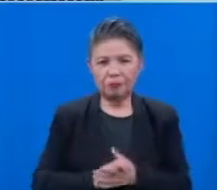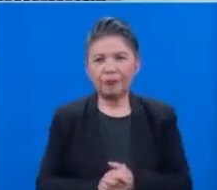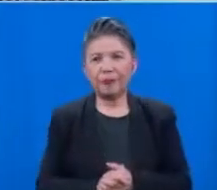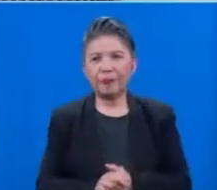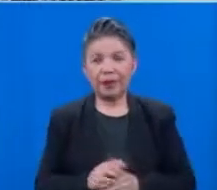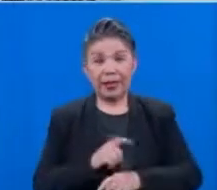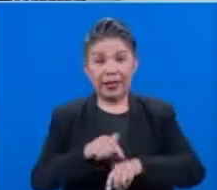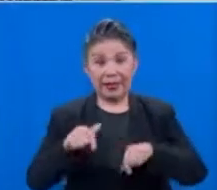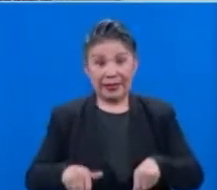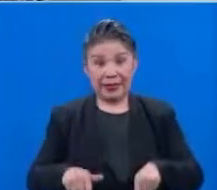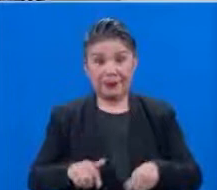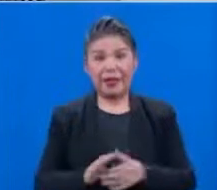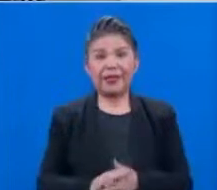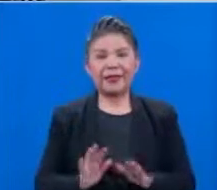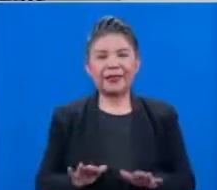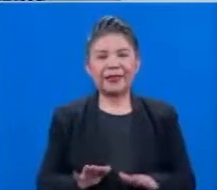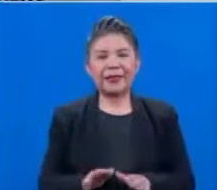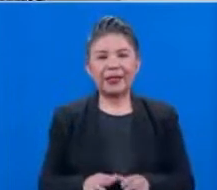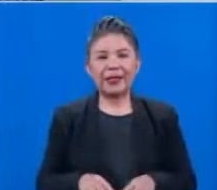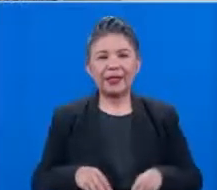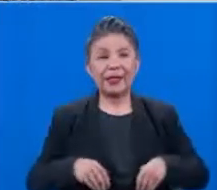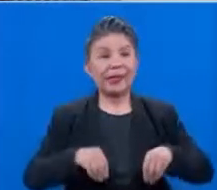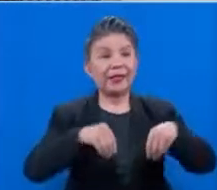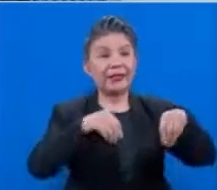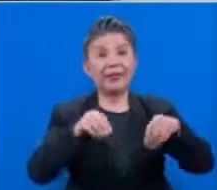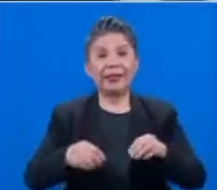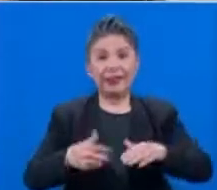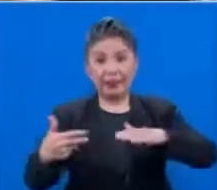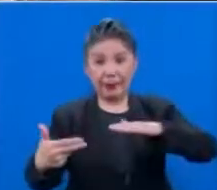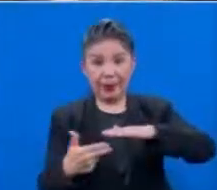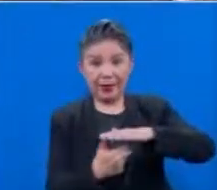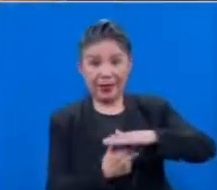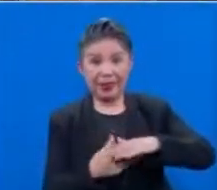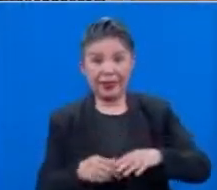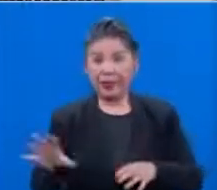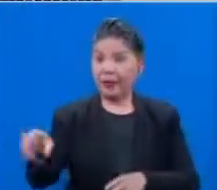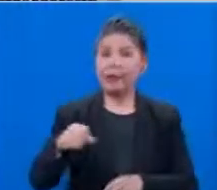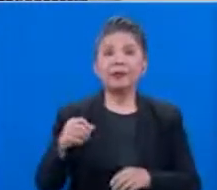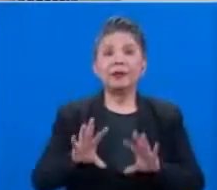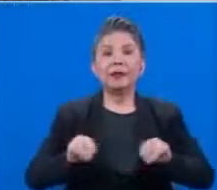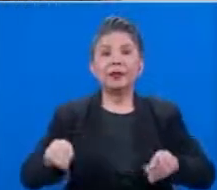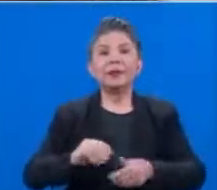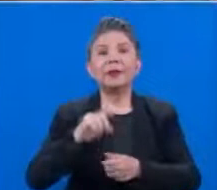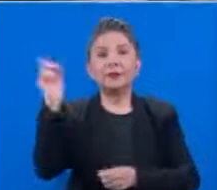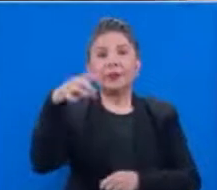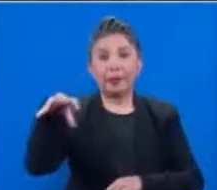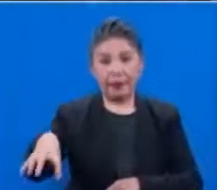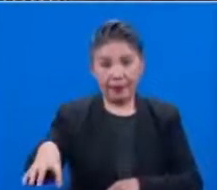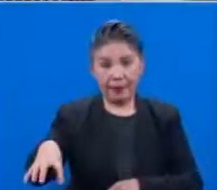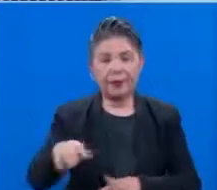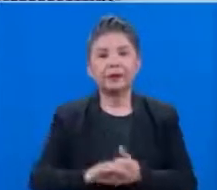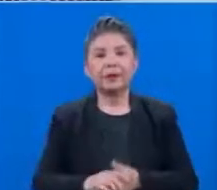saat ini banyak hal yang dikerjakan di MRT, kita juga melibatkan pemerintah daerah, juga